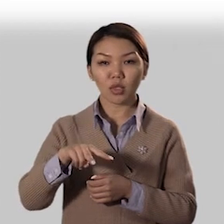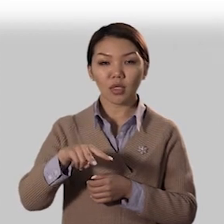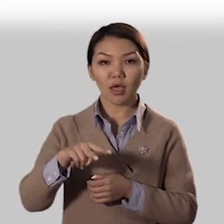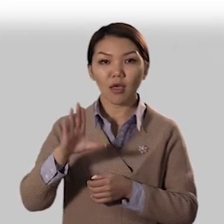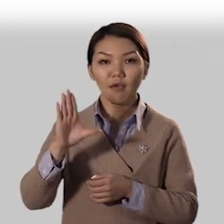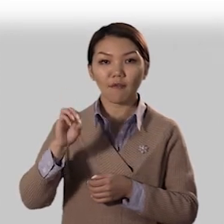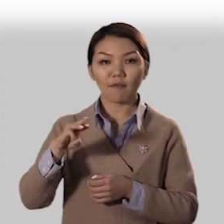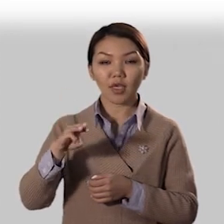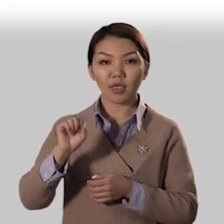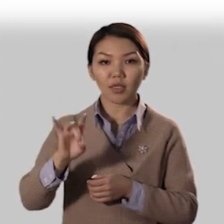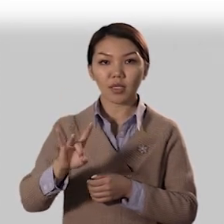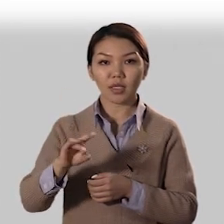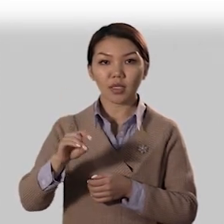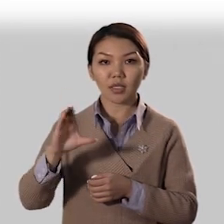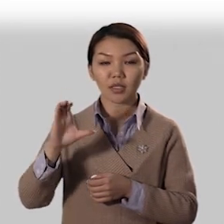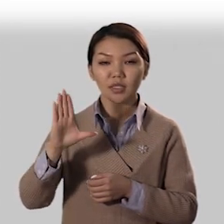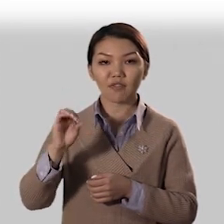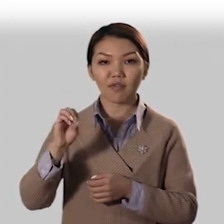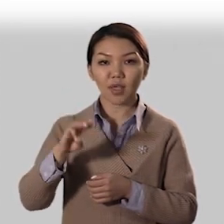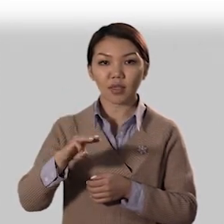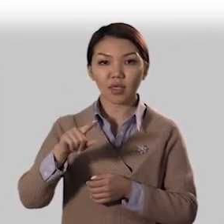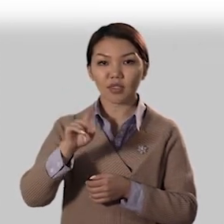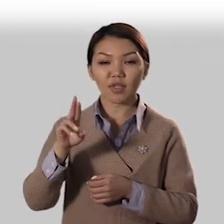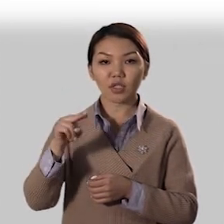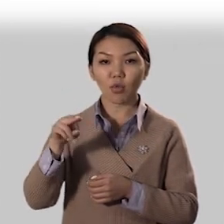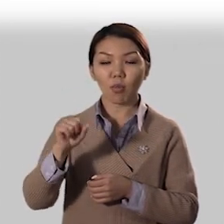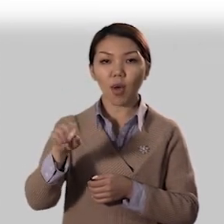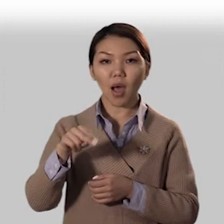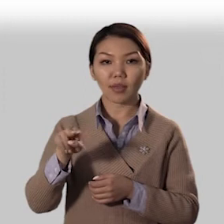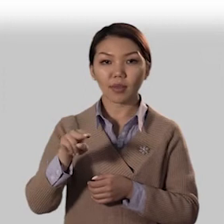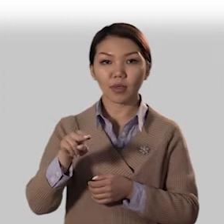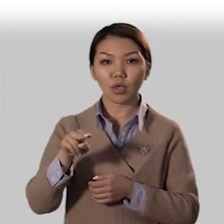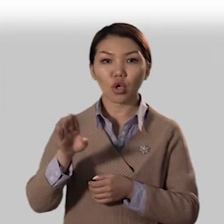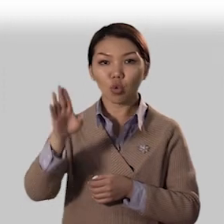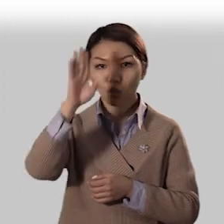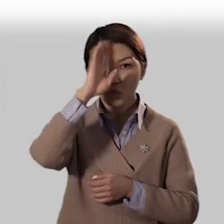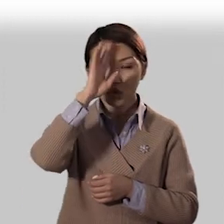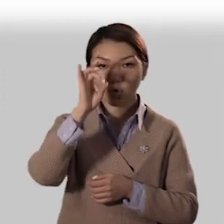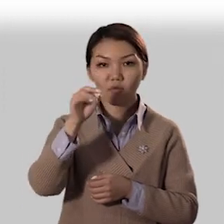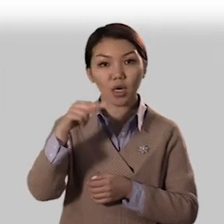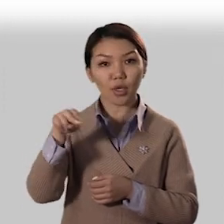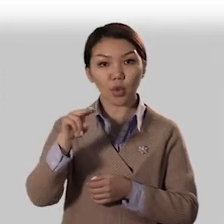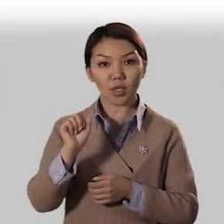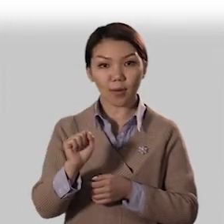ветер свет звездопад мужского рода